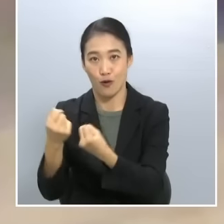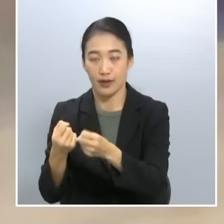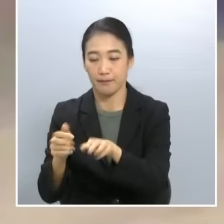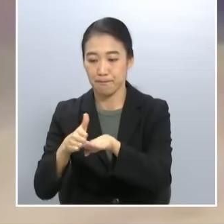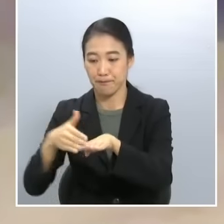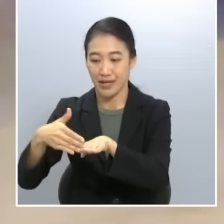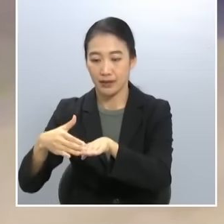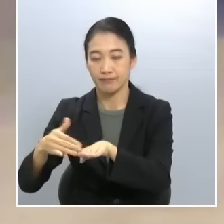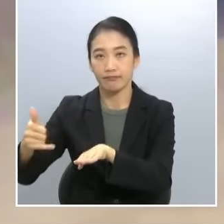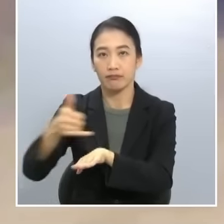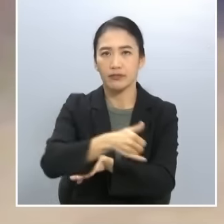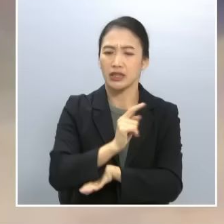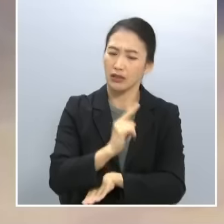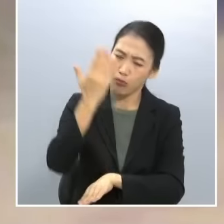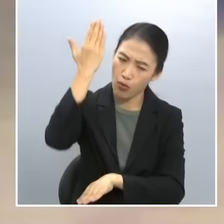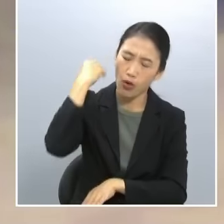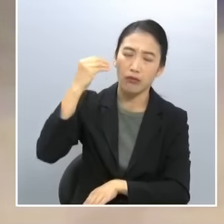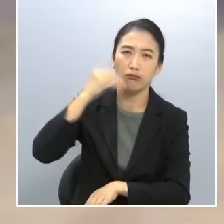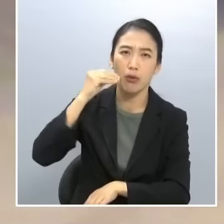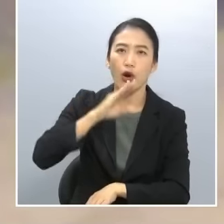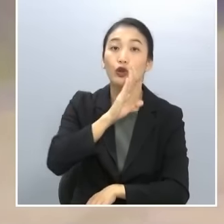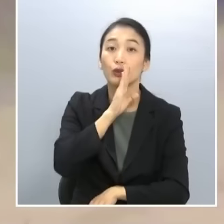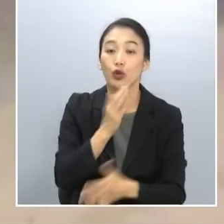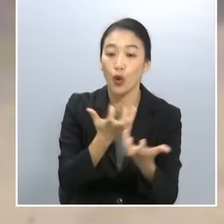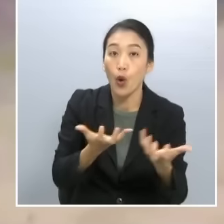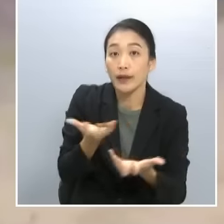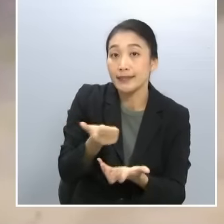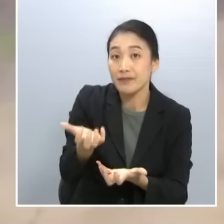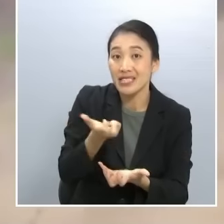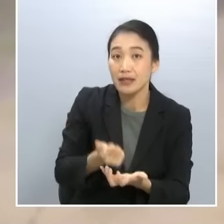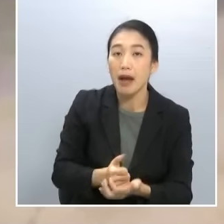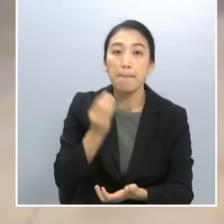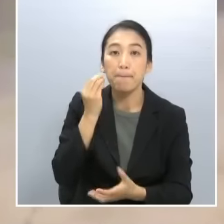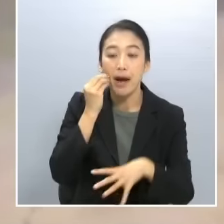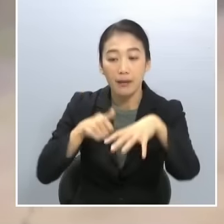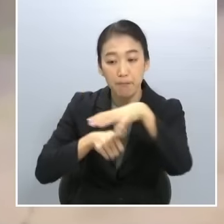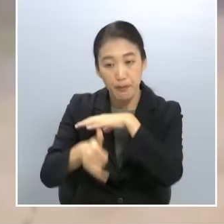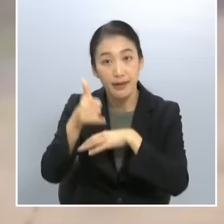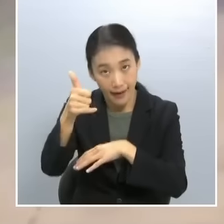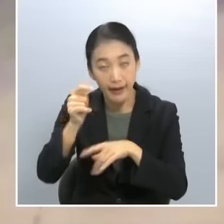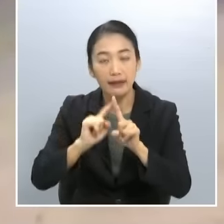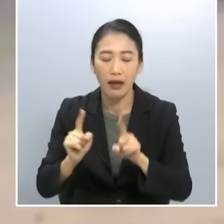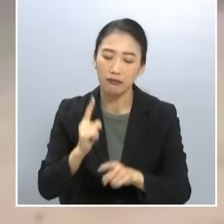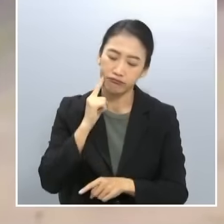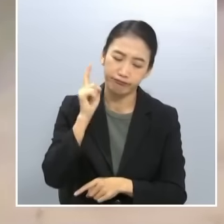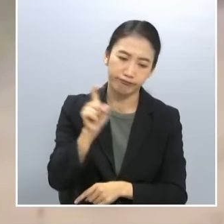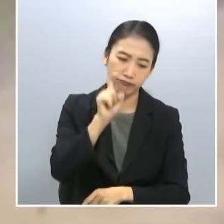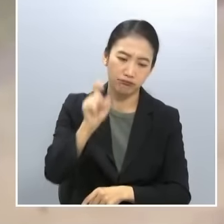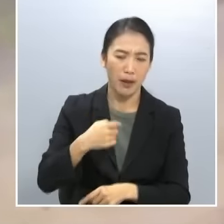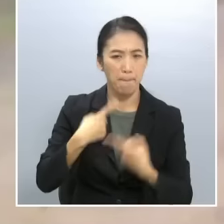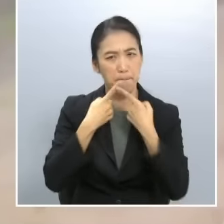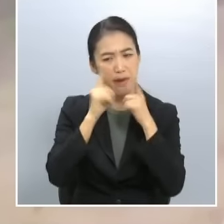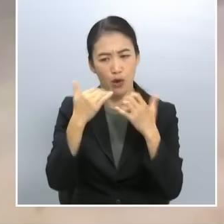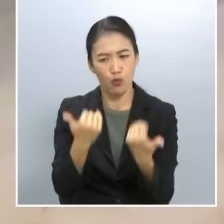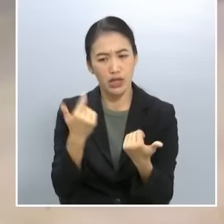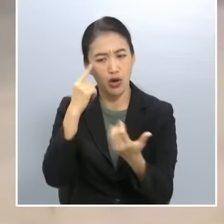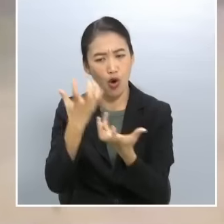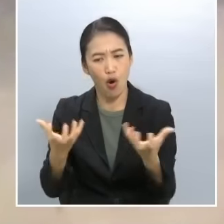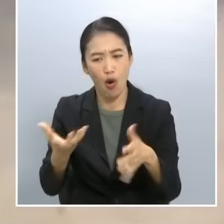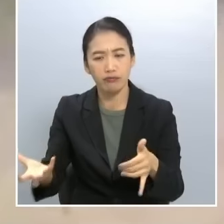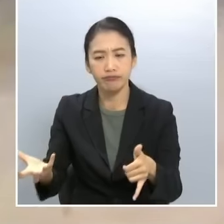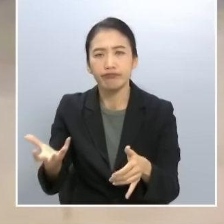จะให้เข้าบ้านนะแต่วันนั้นก็ไม่รู้เหมือนกันว่าทำไมโอ๊ตเนี่ยถึงไม่ให้เข้าบ้านตนเองเนี่ยก็ยังรู้สึกเอะใจเหมือนกันนะแต่ก็ไม่รู้เหมือน